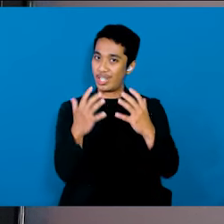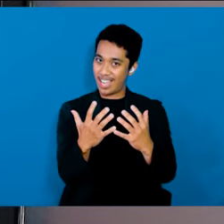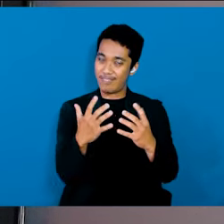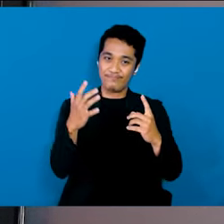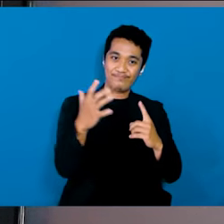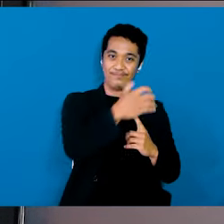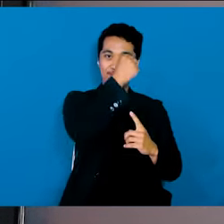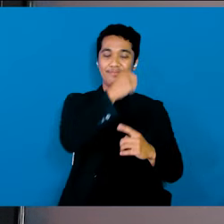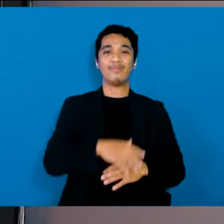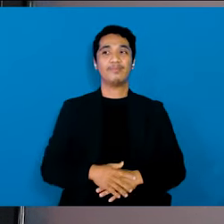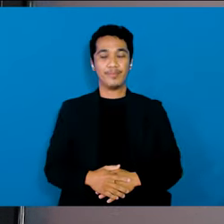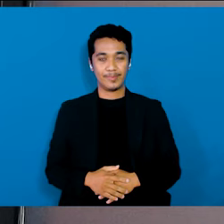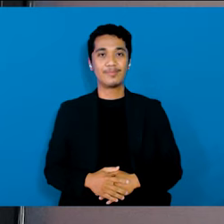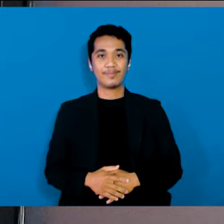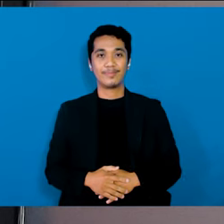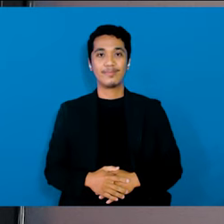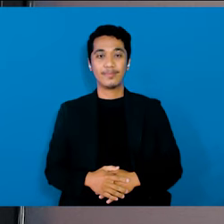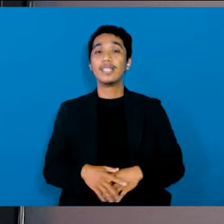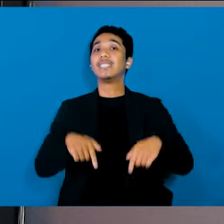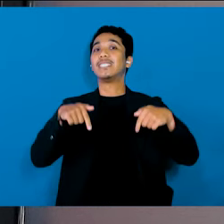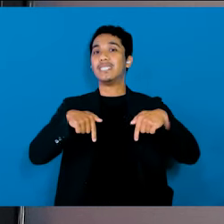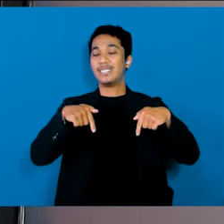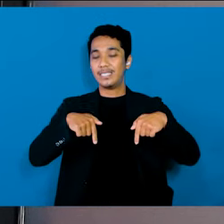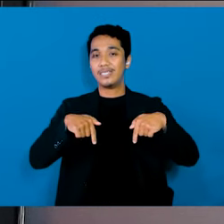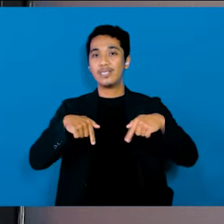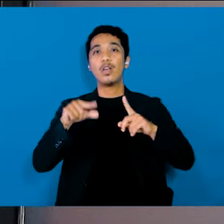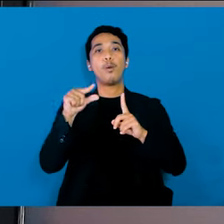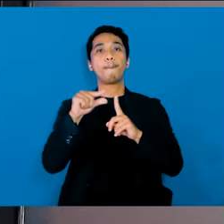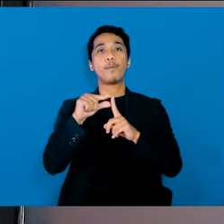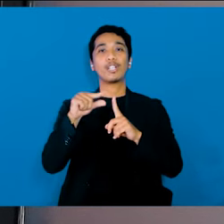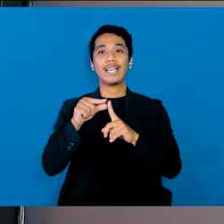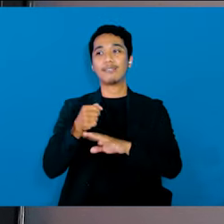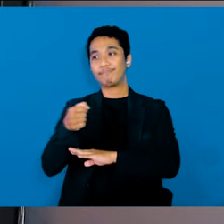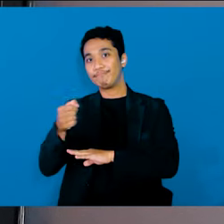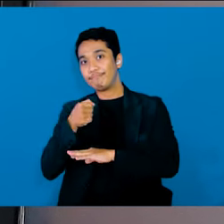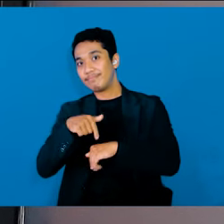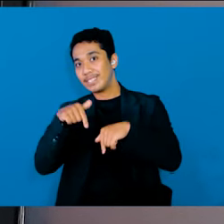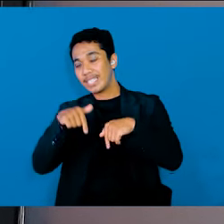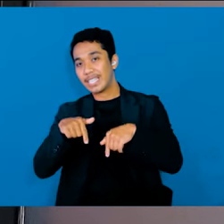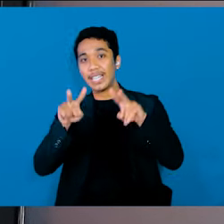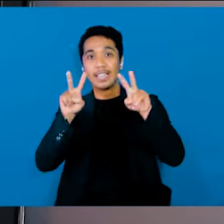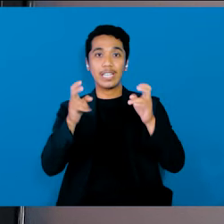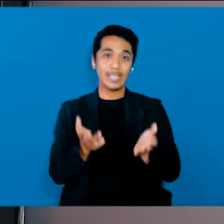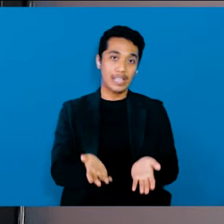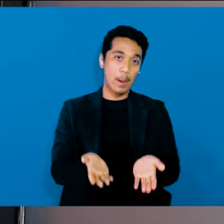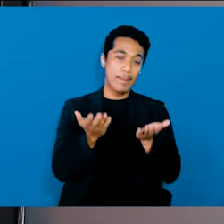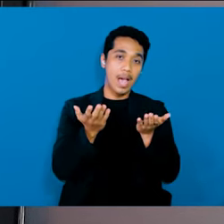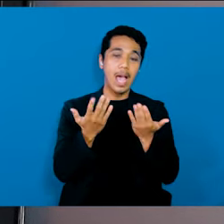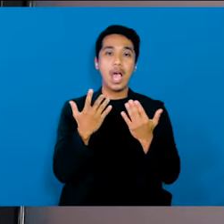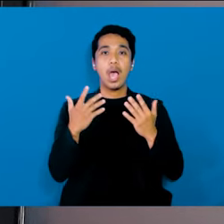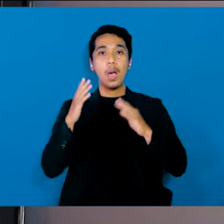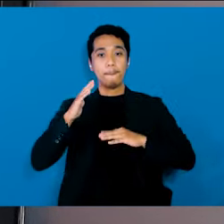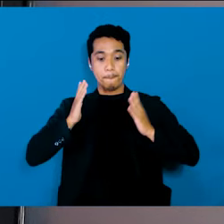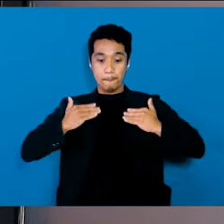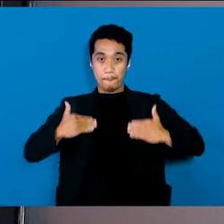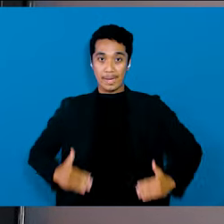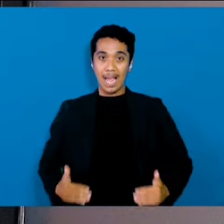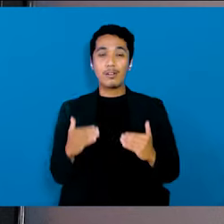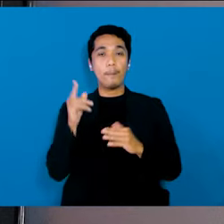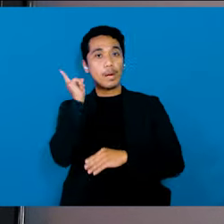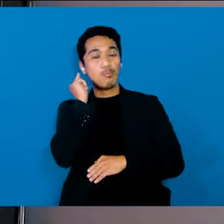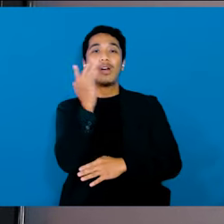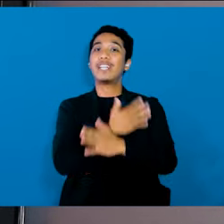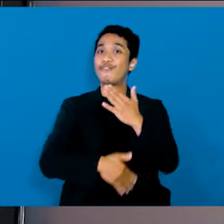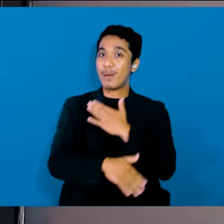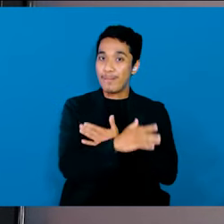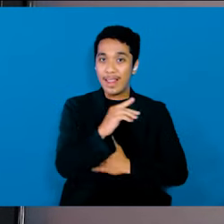dunia. Dan untuk kali ini, podcast kita akan mengangkat tema peran perempuan